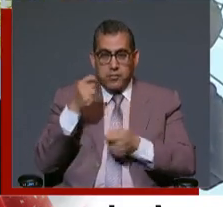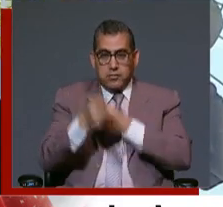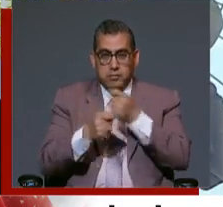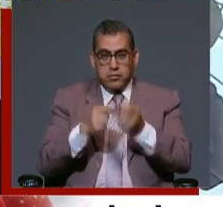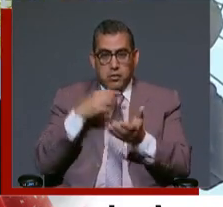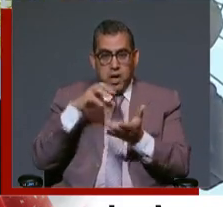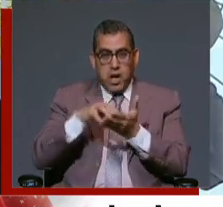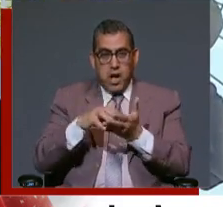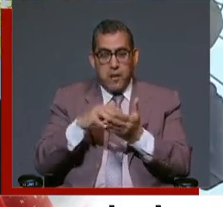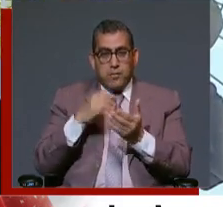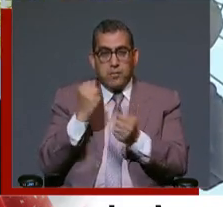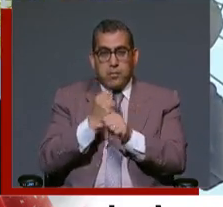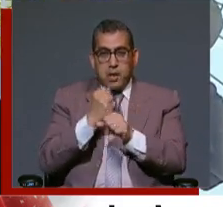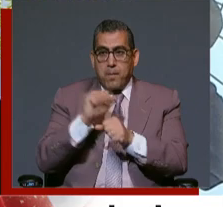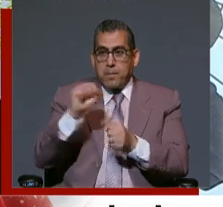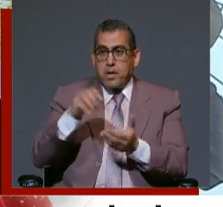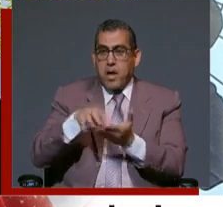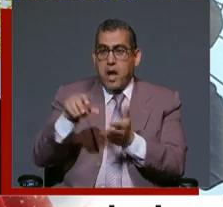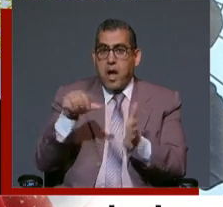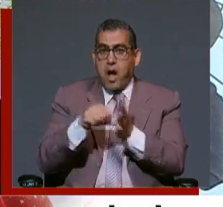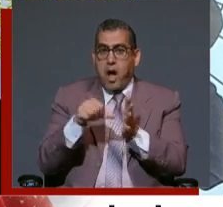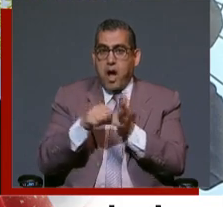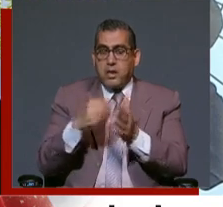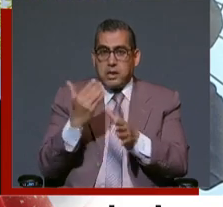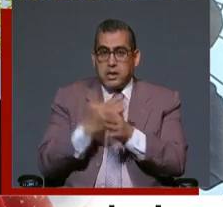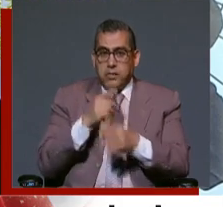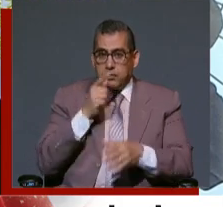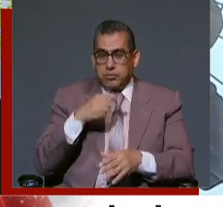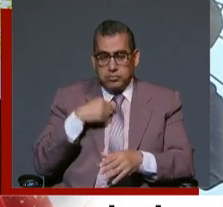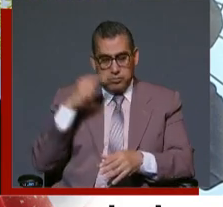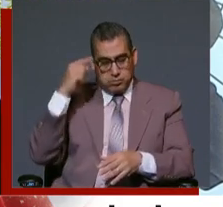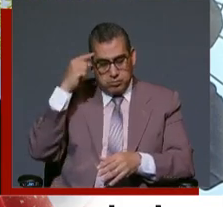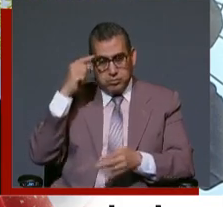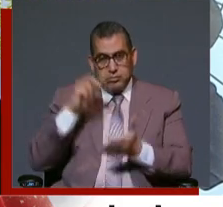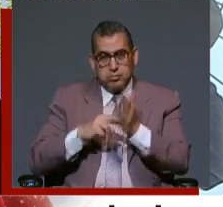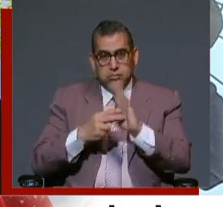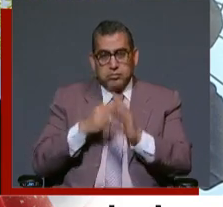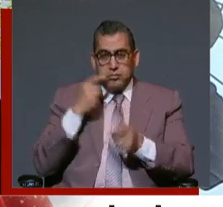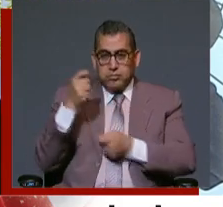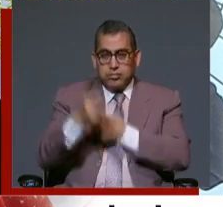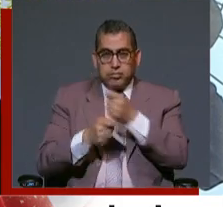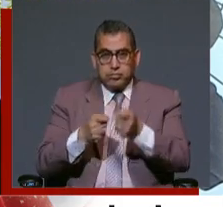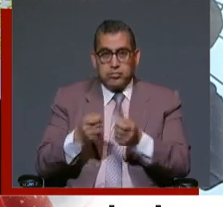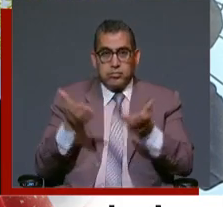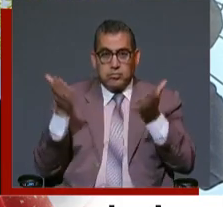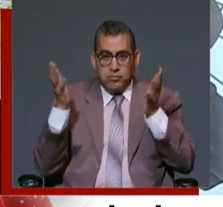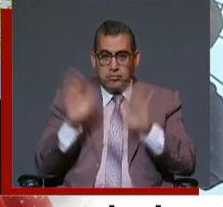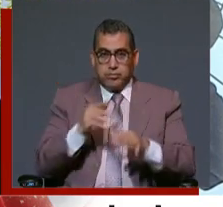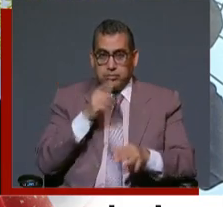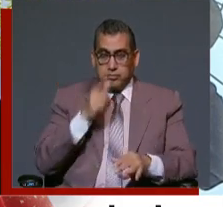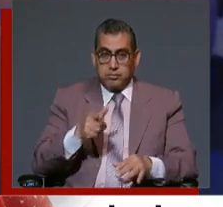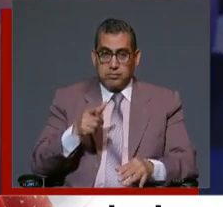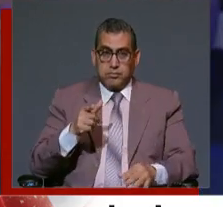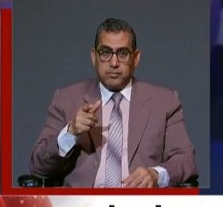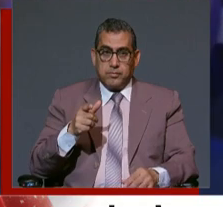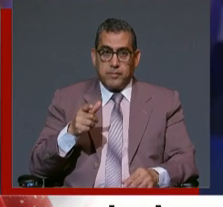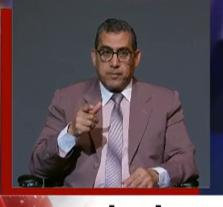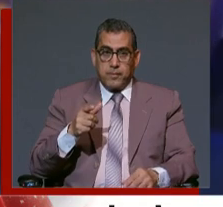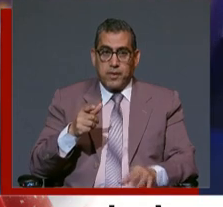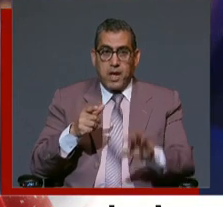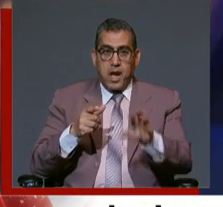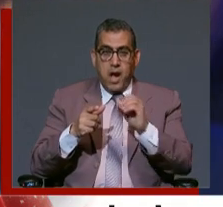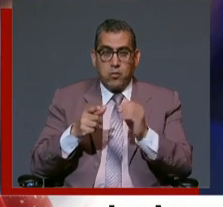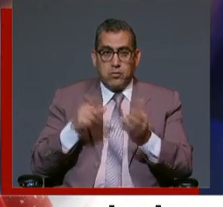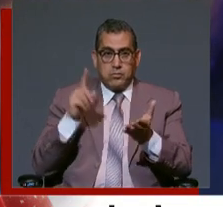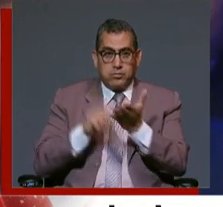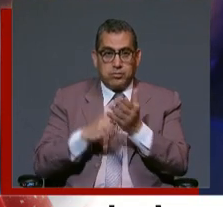طرف القطاع الخاص، ولتعبئة المزيد من التمويلات التي سوف